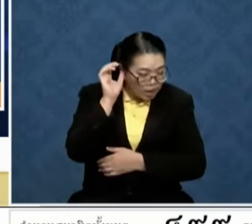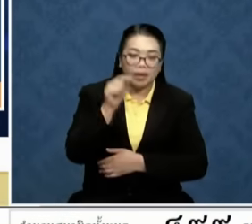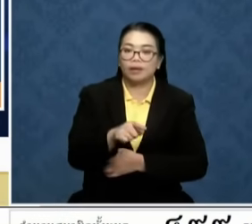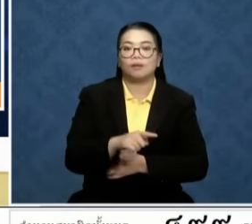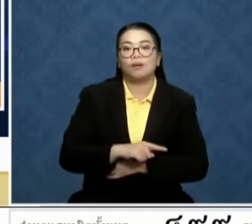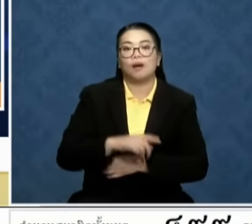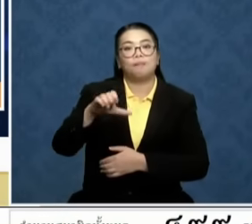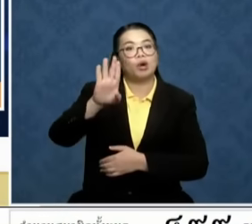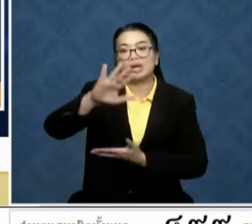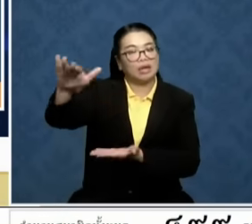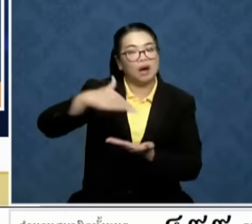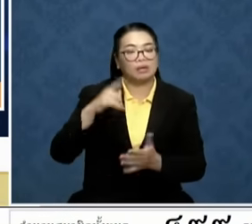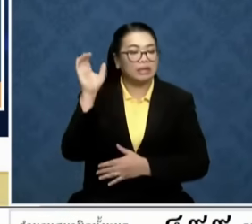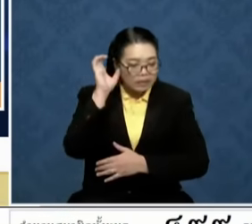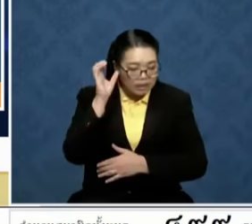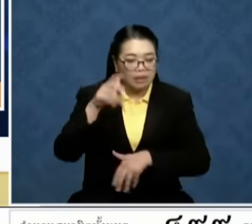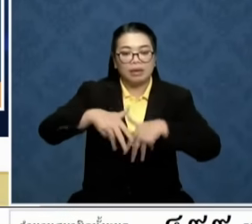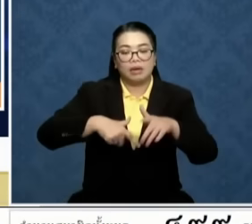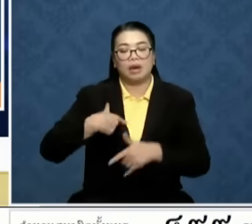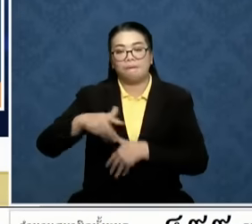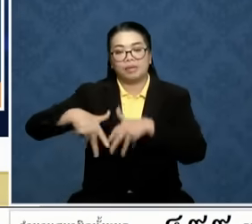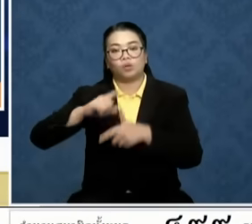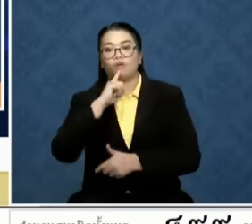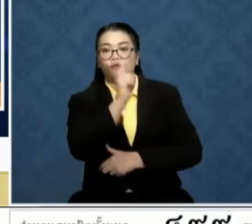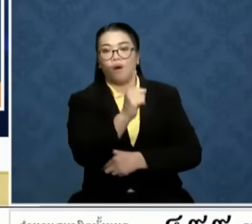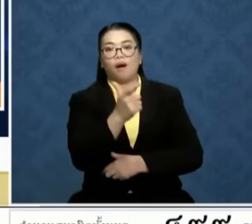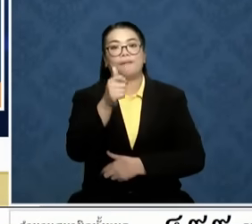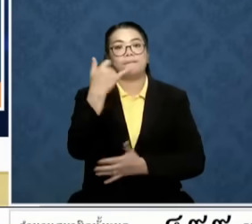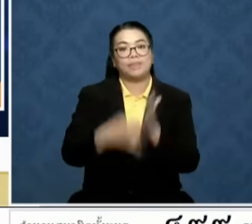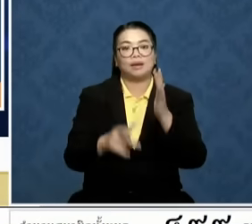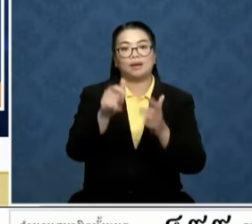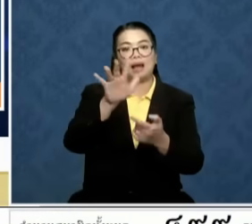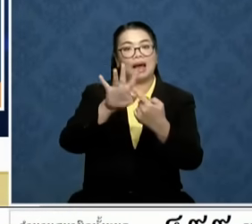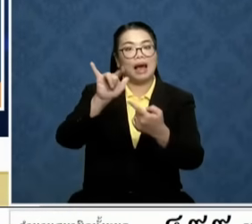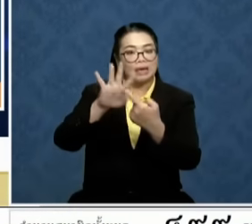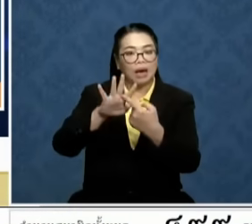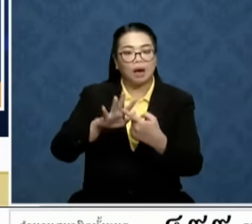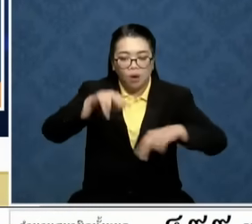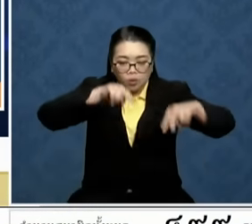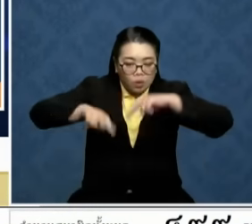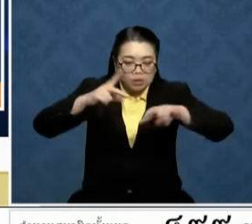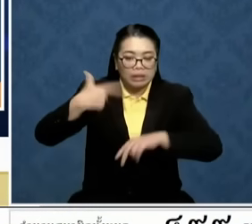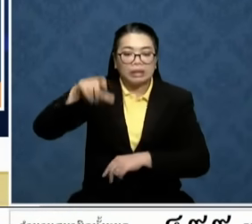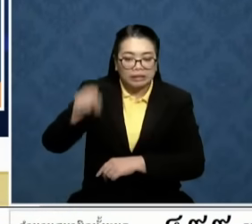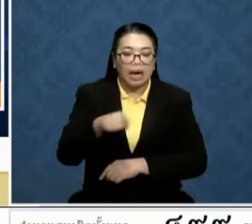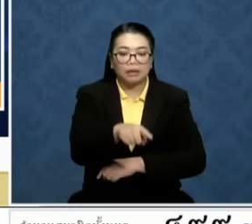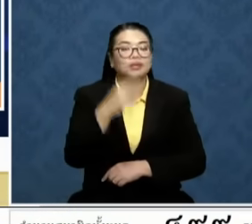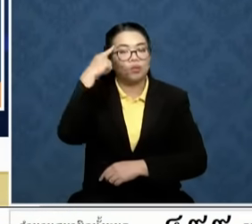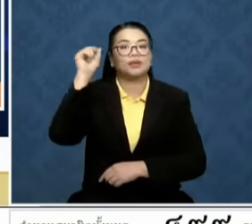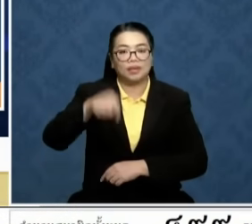ประธานถ้าเป็นคดีอาญาแล้วประชาชนฟ้องเองเนี่ยแบบนี้ไต่ยังไงศาลก็ว่ามี